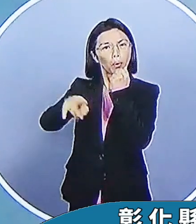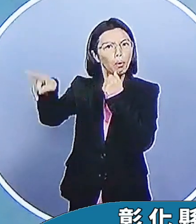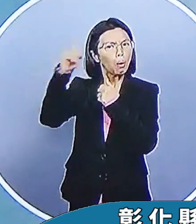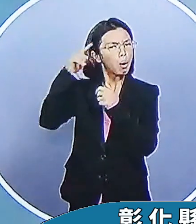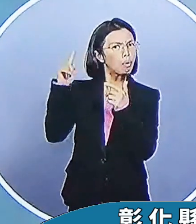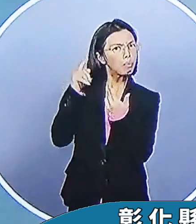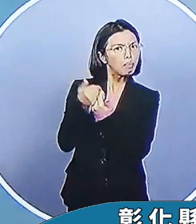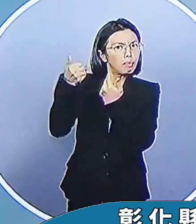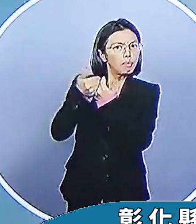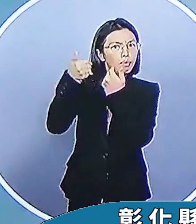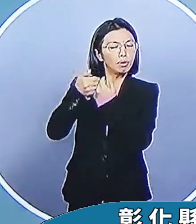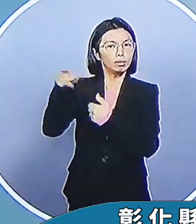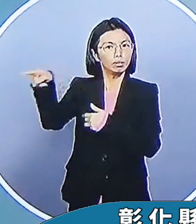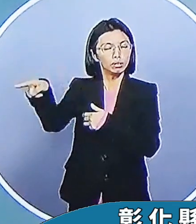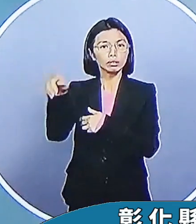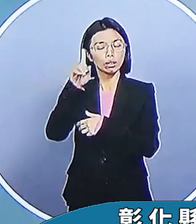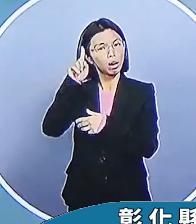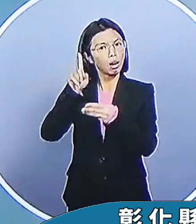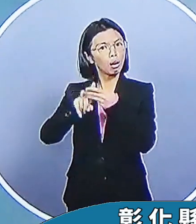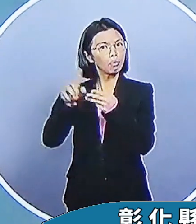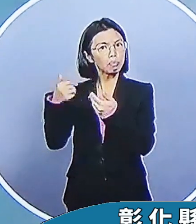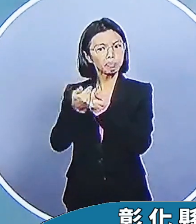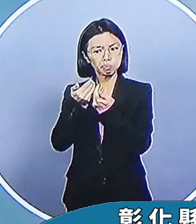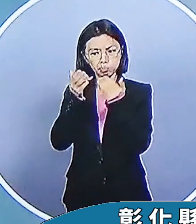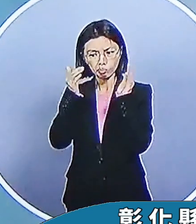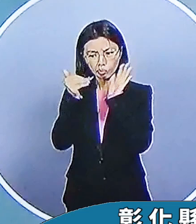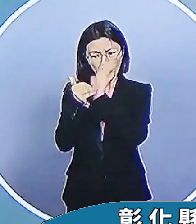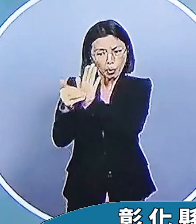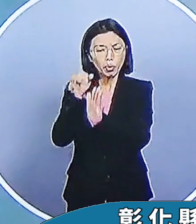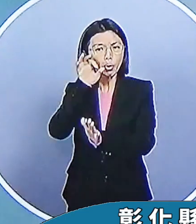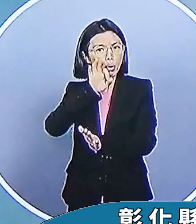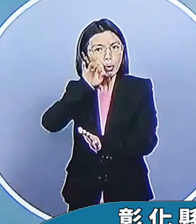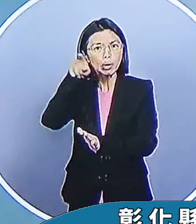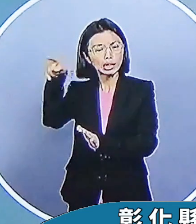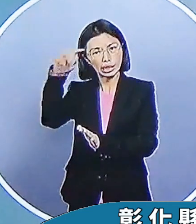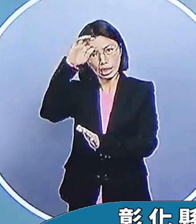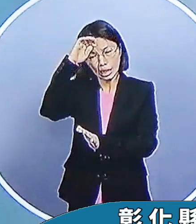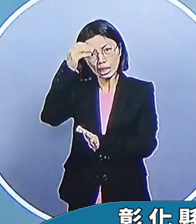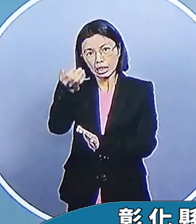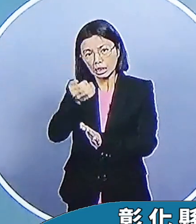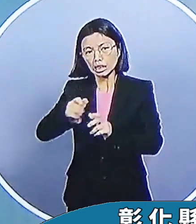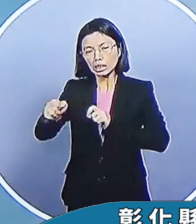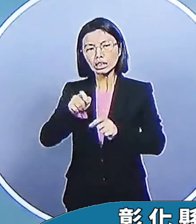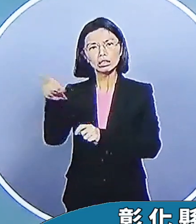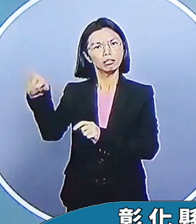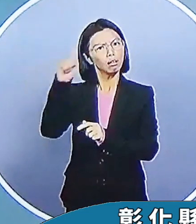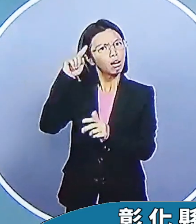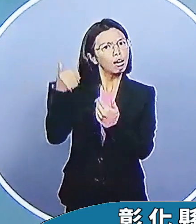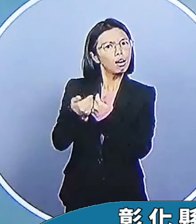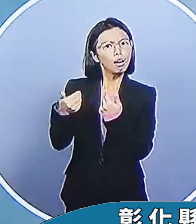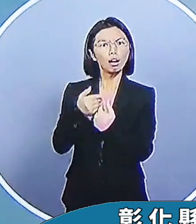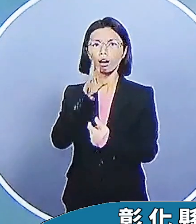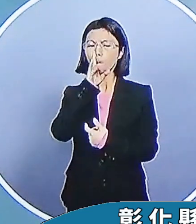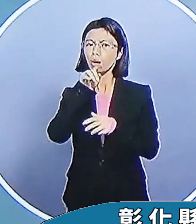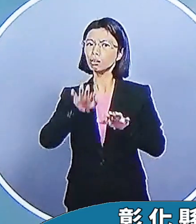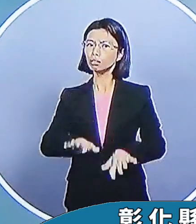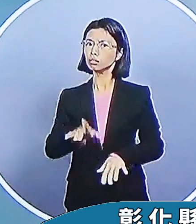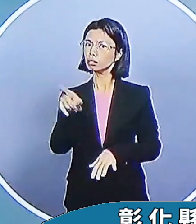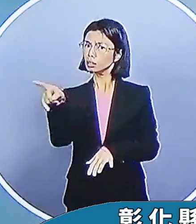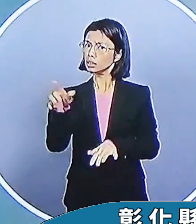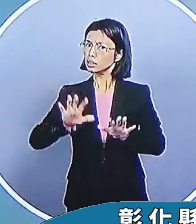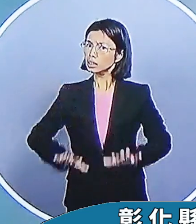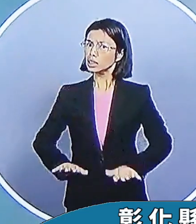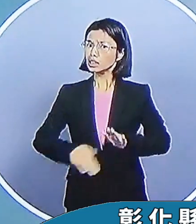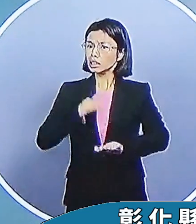展，你咧一立法院。动中华的这个前瞻基础建设的这个建规，你这个时阵你是坐享